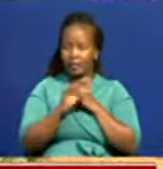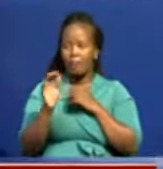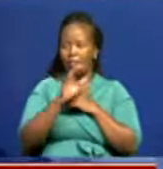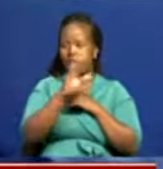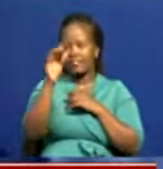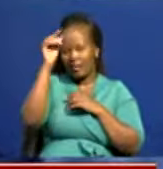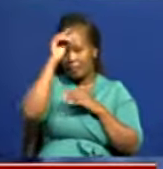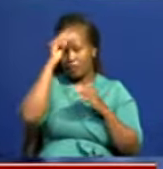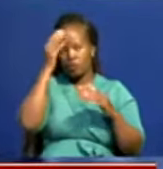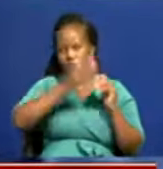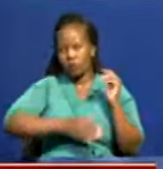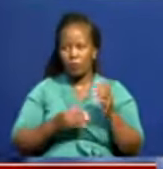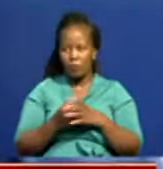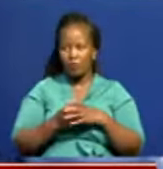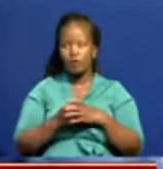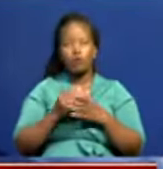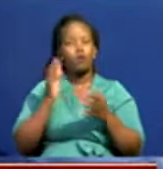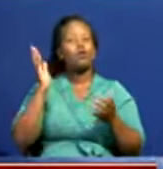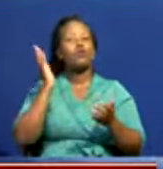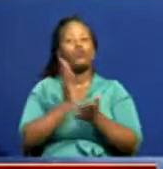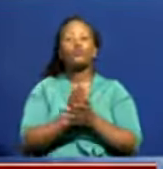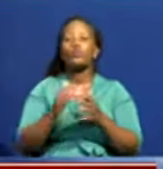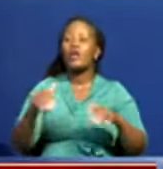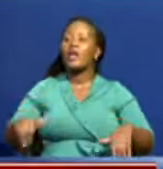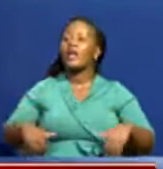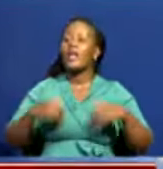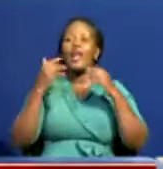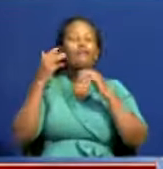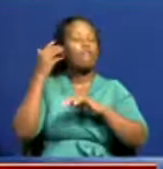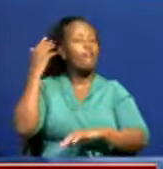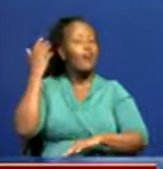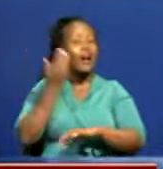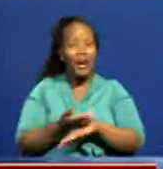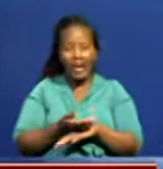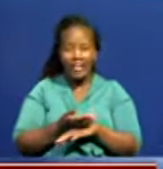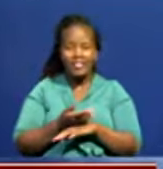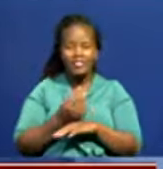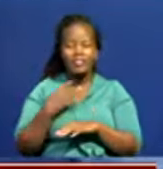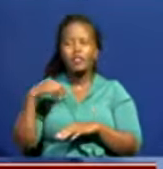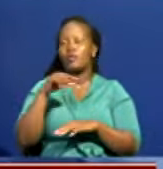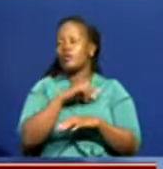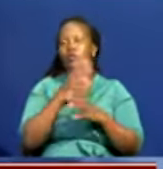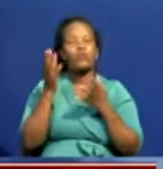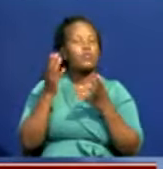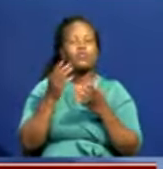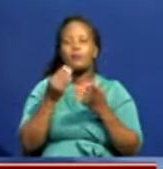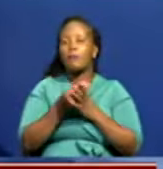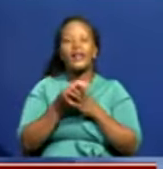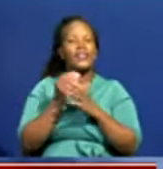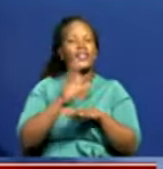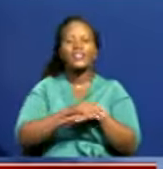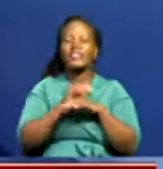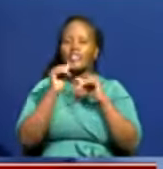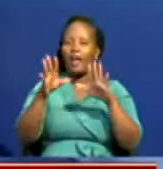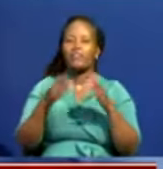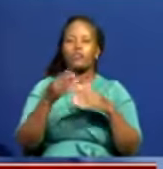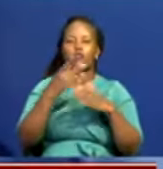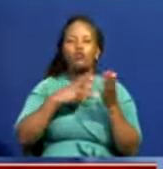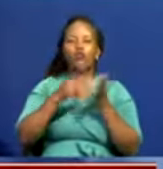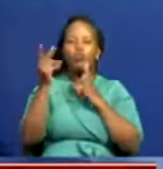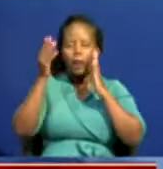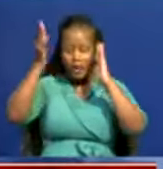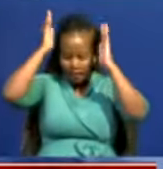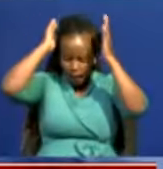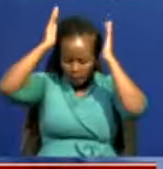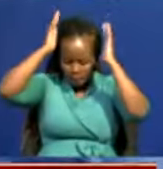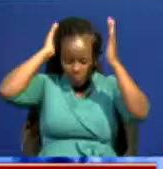vice. Maisha iko gumu. Hatuoni vile tunakona alaka kununua punda ama mahali tutatoa pesa kwenda kununua punda. So